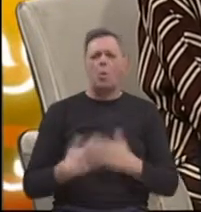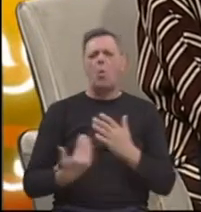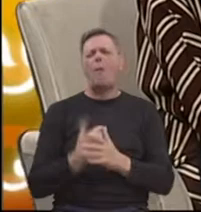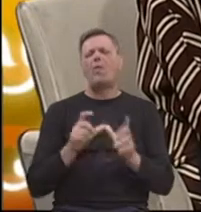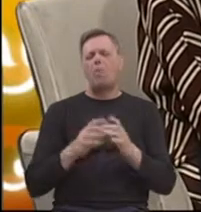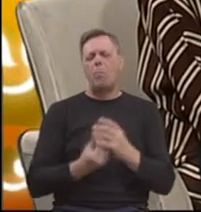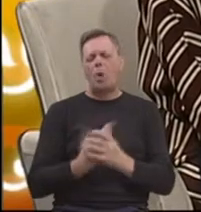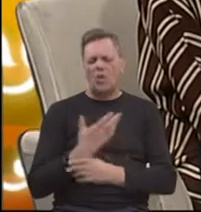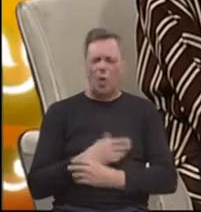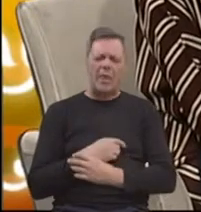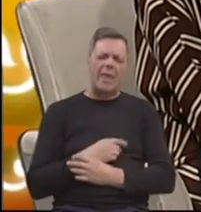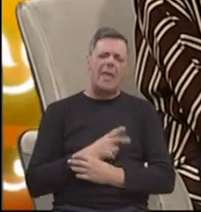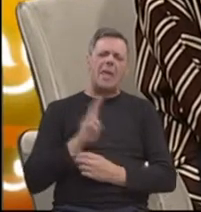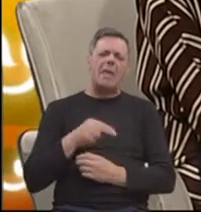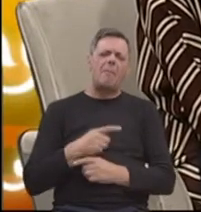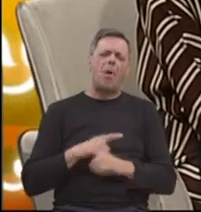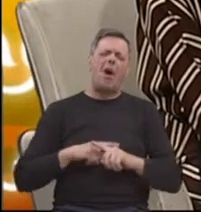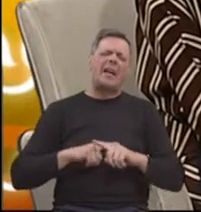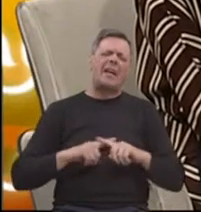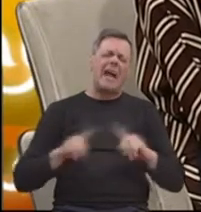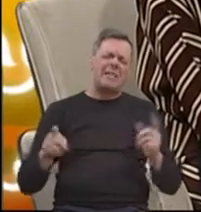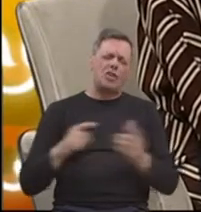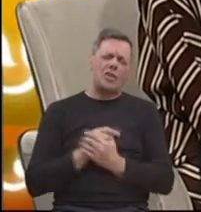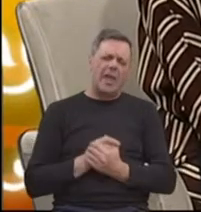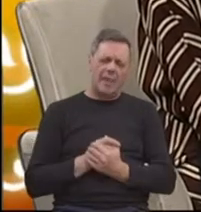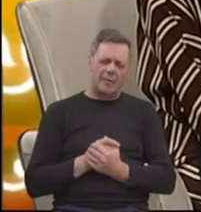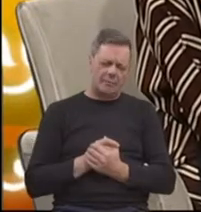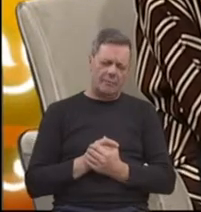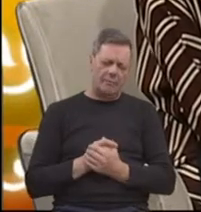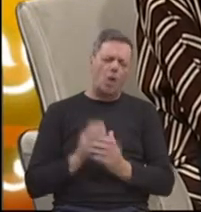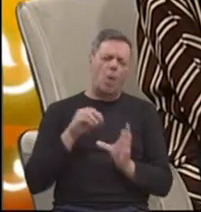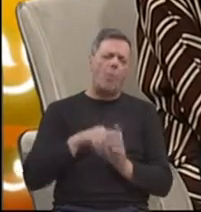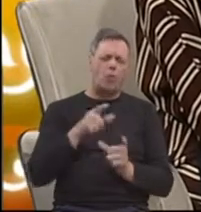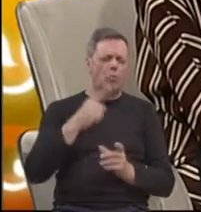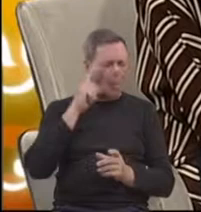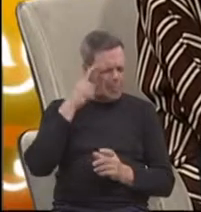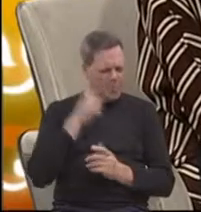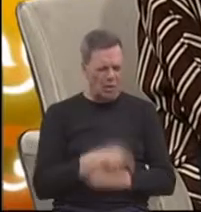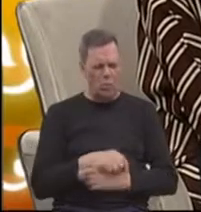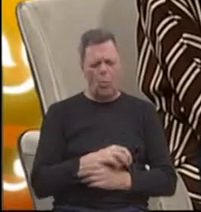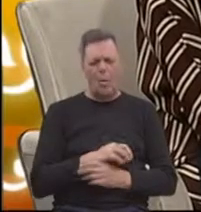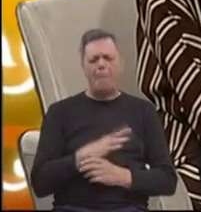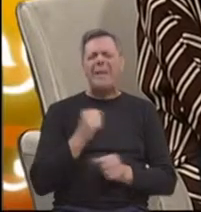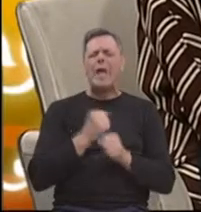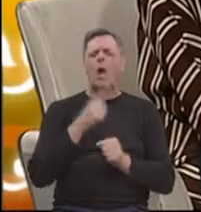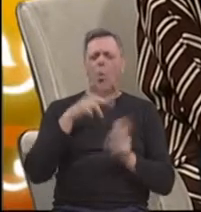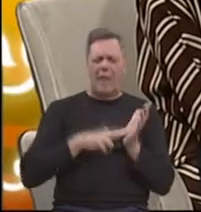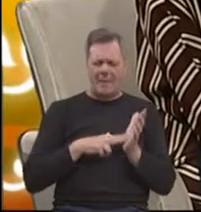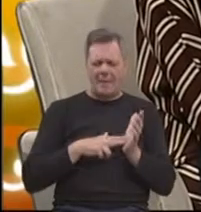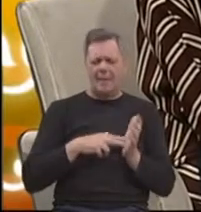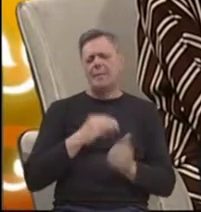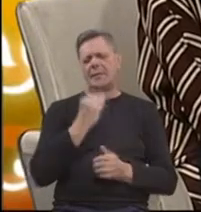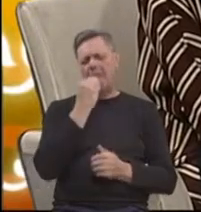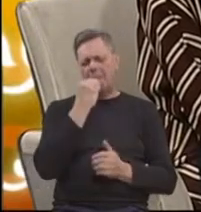u proizvodnji. Imamo stvarno različite, znači takve nekakve doprinose u tom smislu od bezglutenskih menija